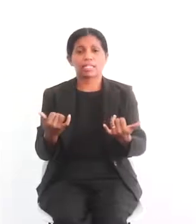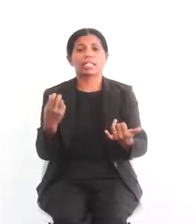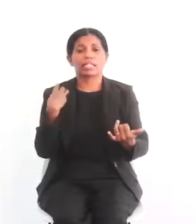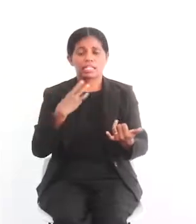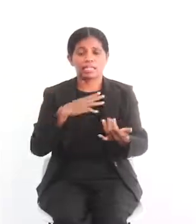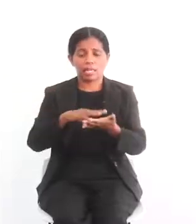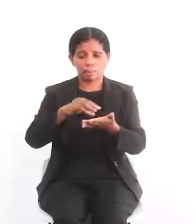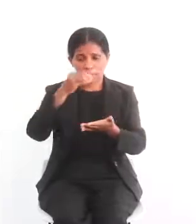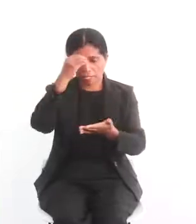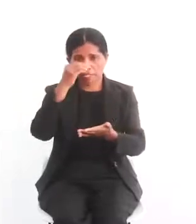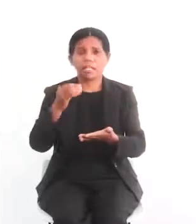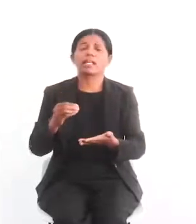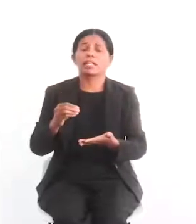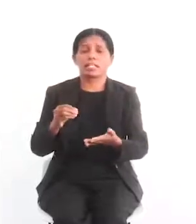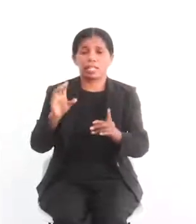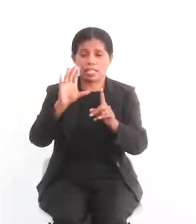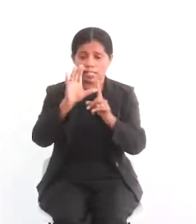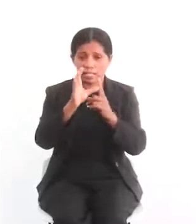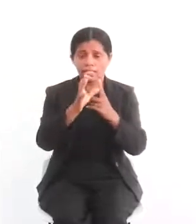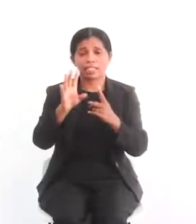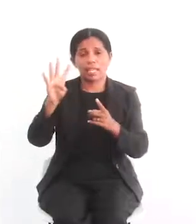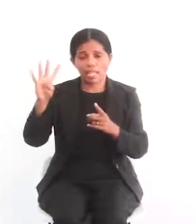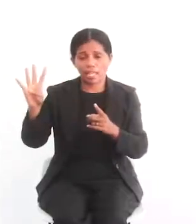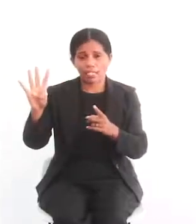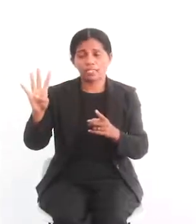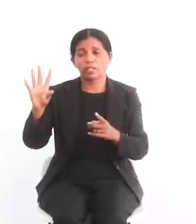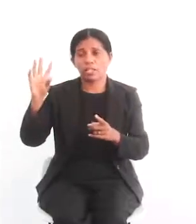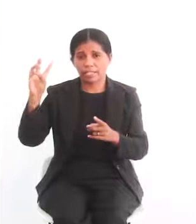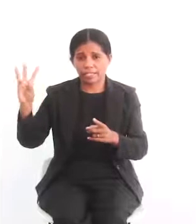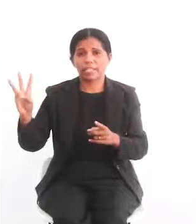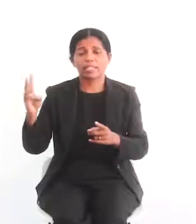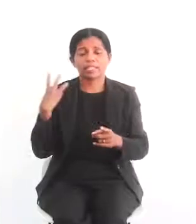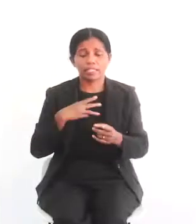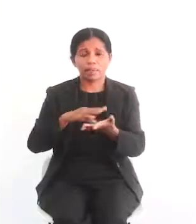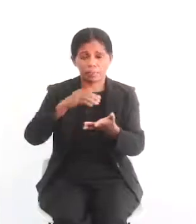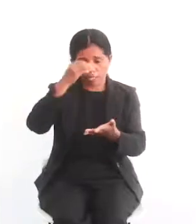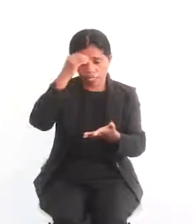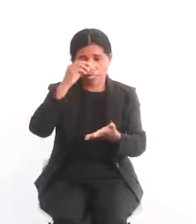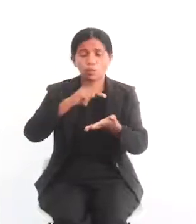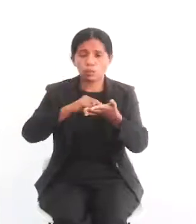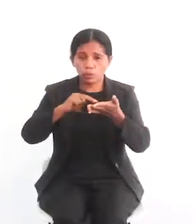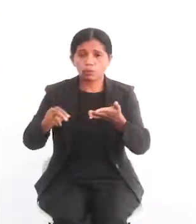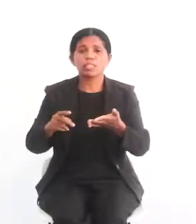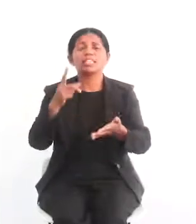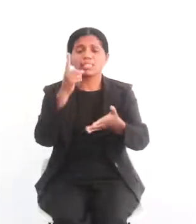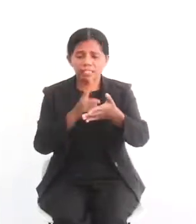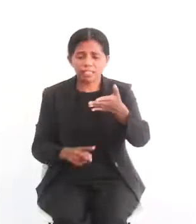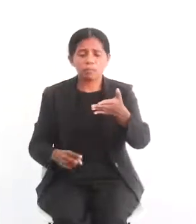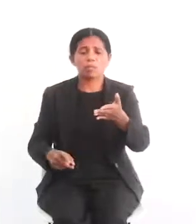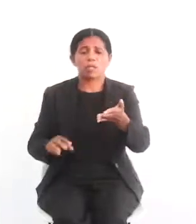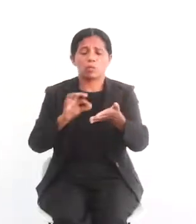será a classe hat, lima no nen, e te se aprende com a ba número negativo será. Sai da mac número